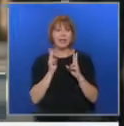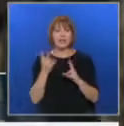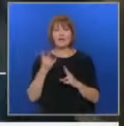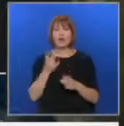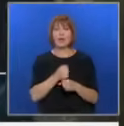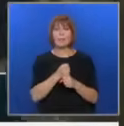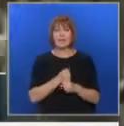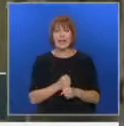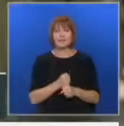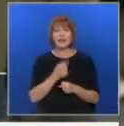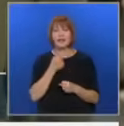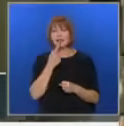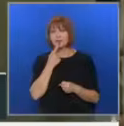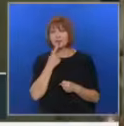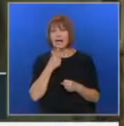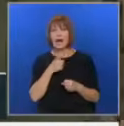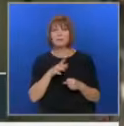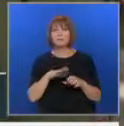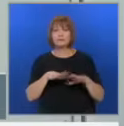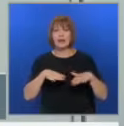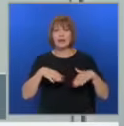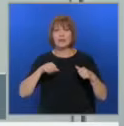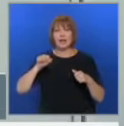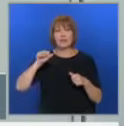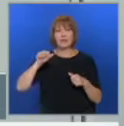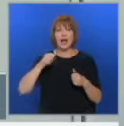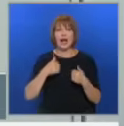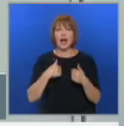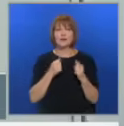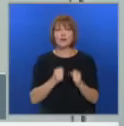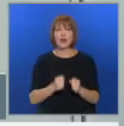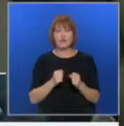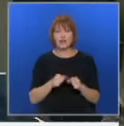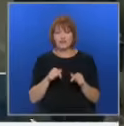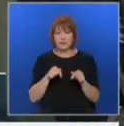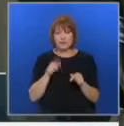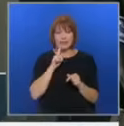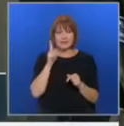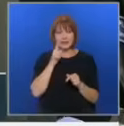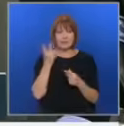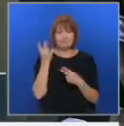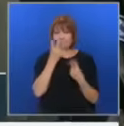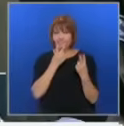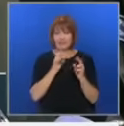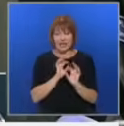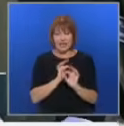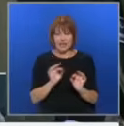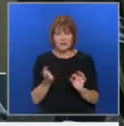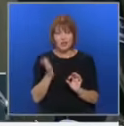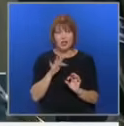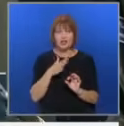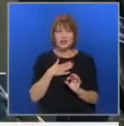мандат, отчитайки и нагласите на парламентарните партии. Аз очаквам още тези дни да стане ясно, ще има